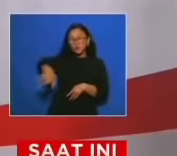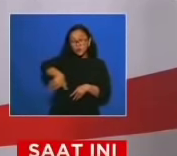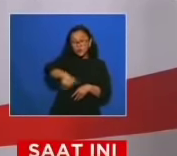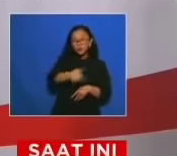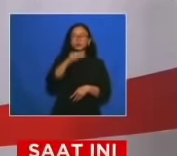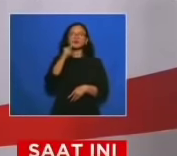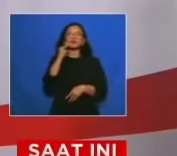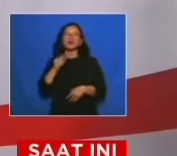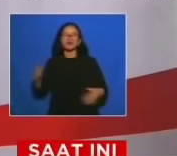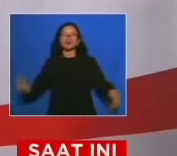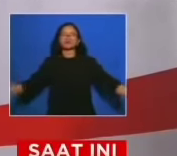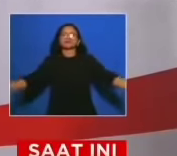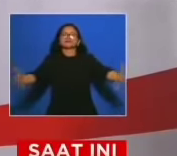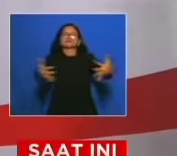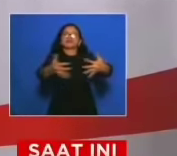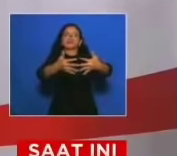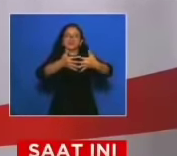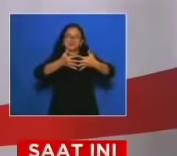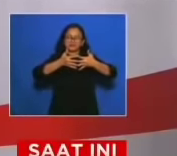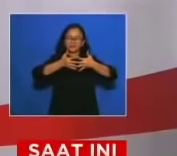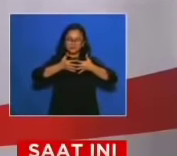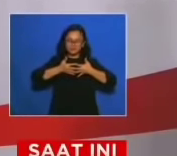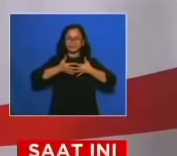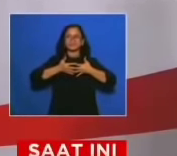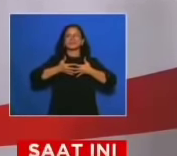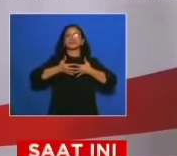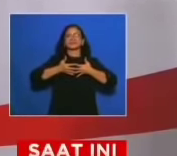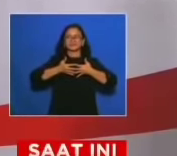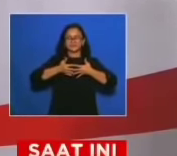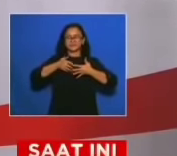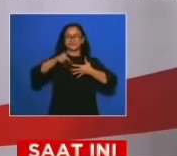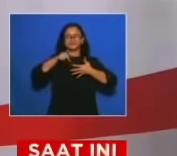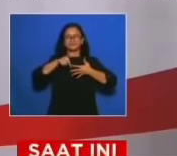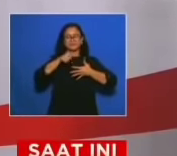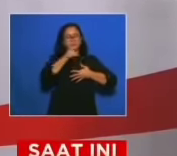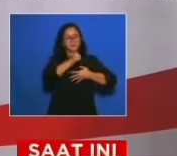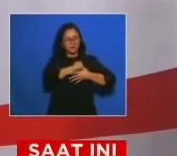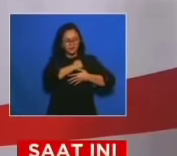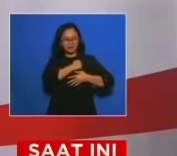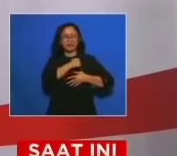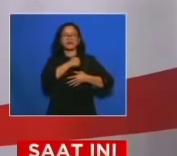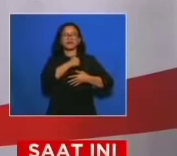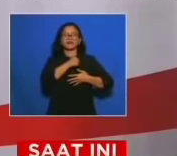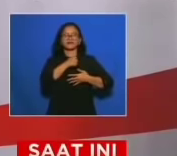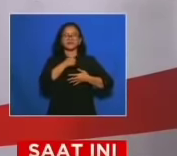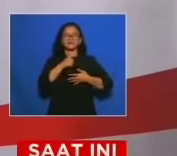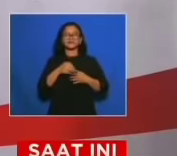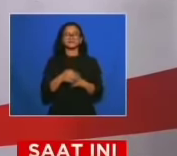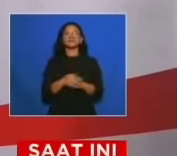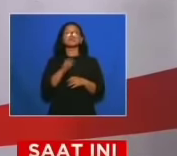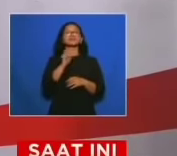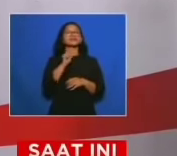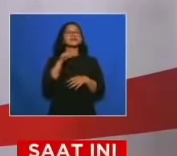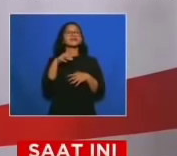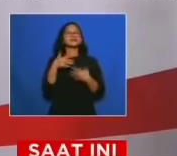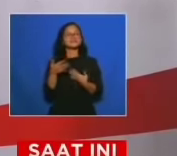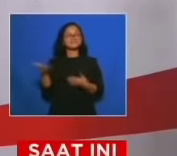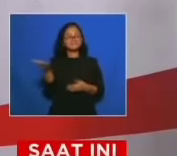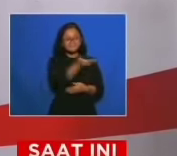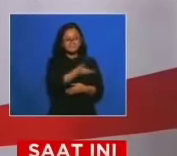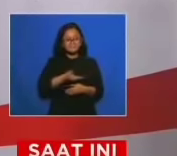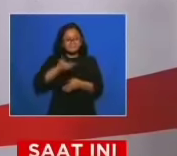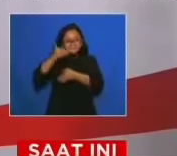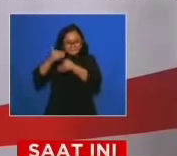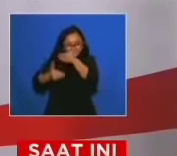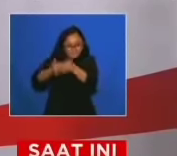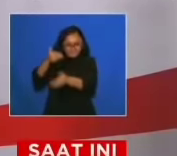sanak saudara kita, lindungi kampung kita, lindungi bangsa kita. Dengan cara inilah